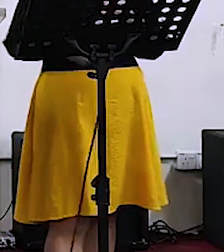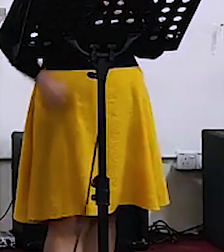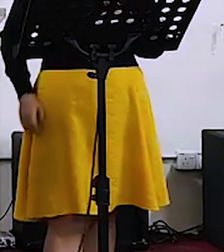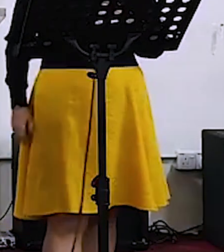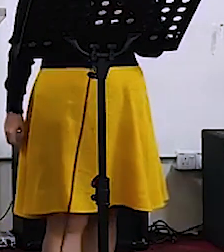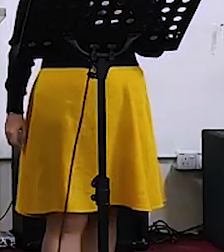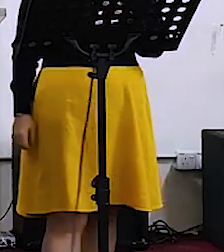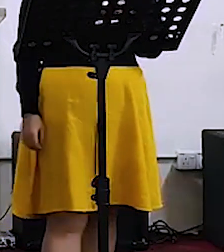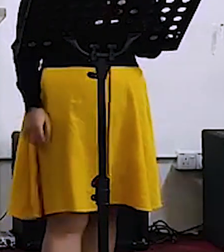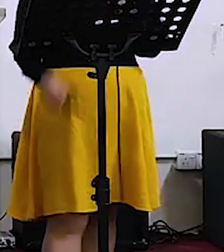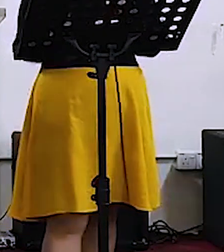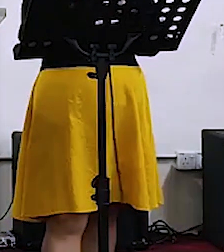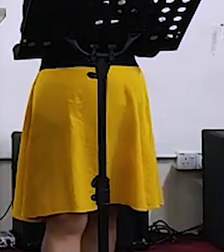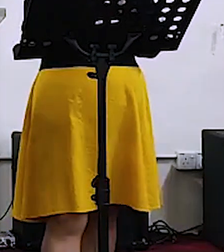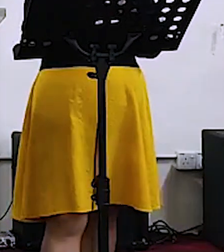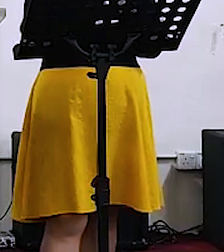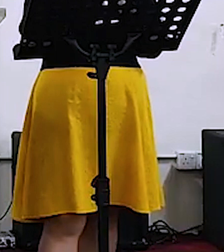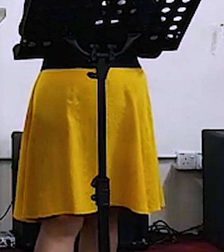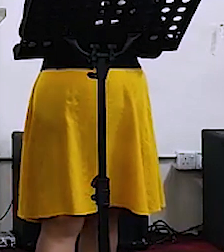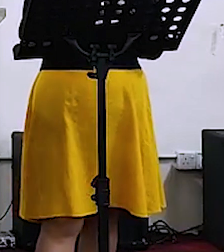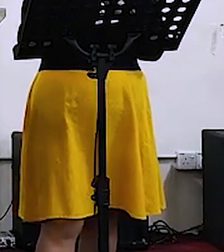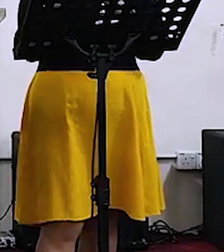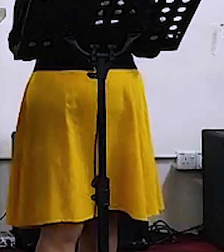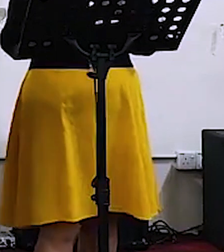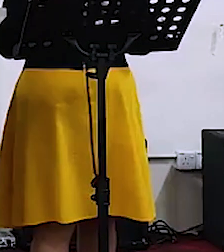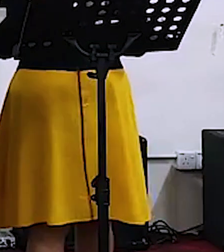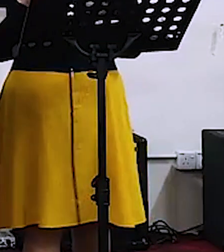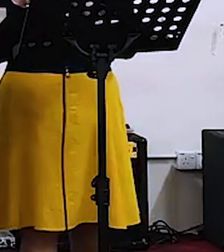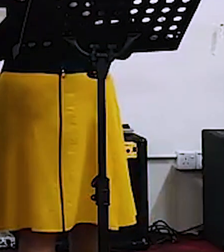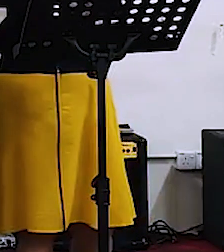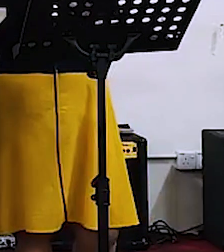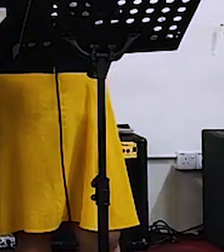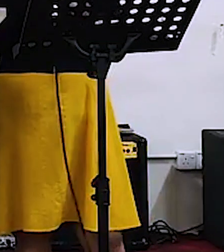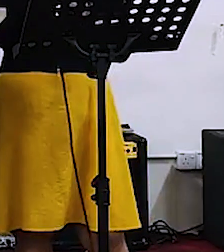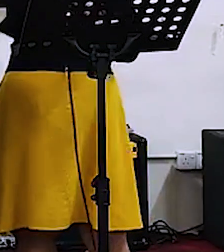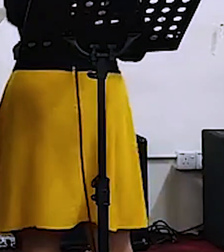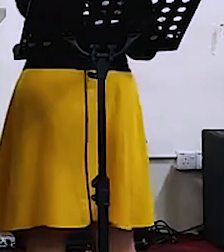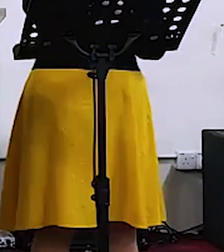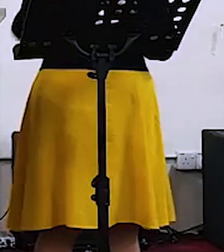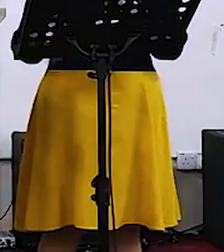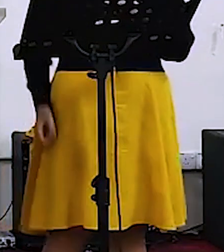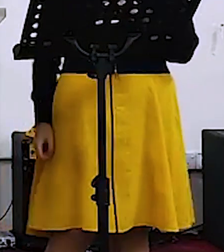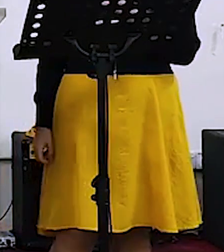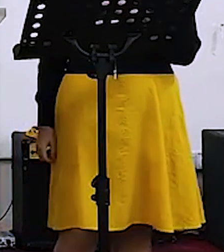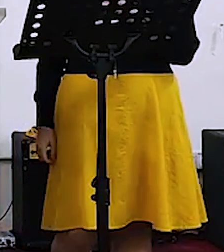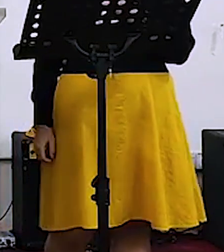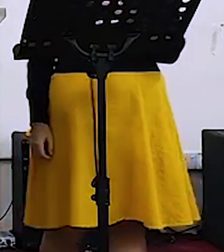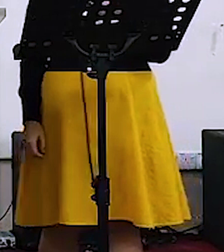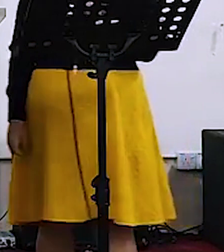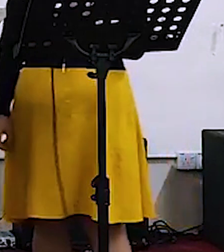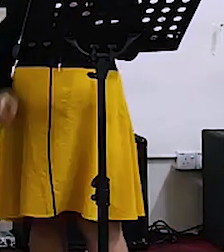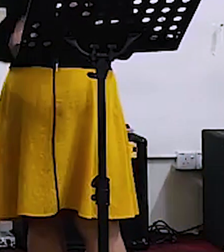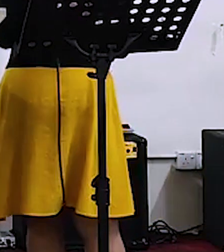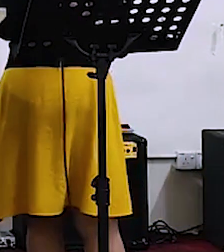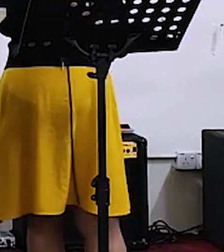two sisters. 所以呢，这两个字恩典和怜悯呢，就好像是一个姐妹的字眼一样。 And they are not the same